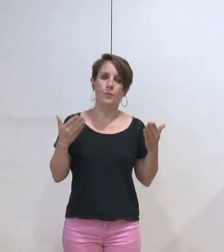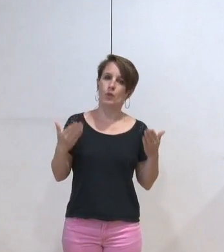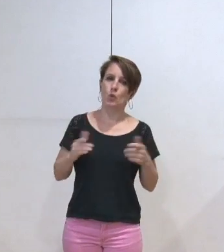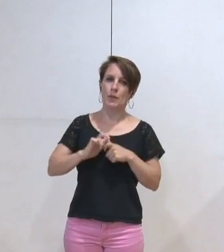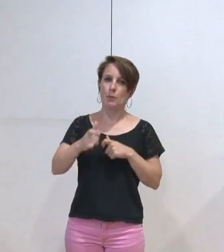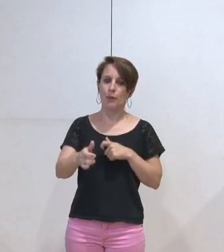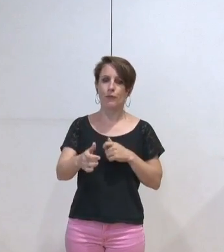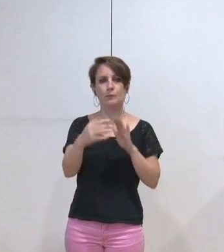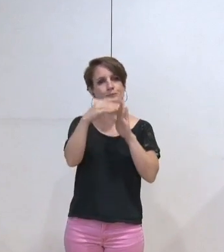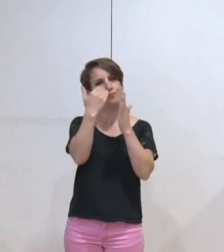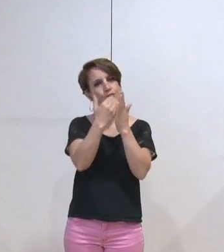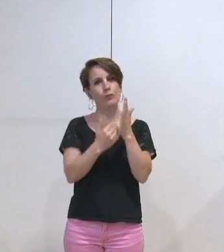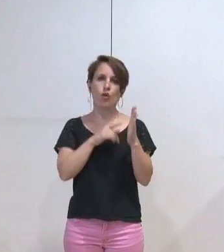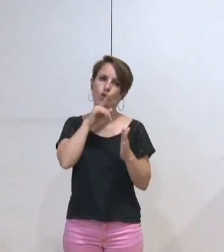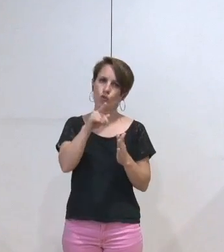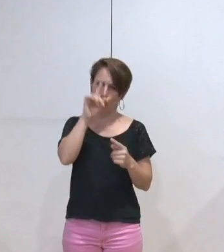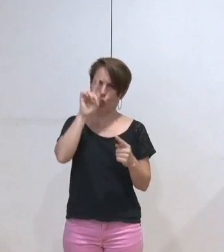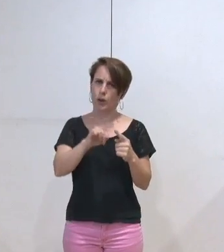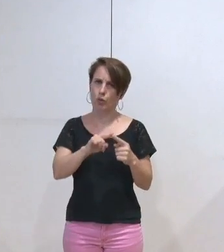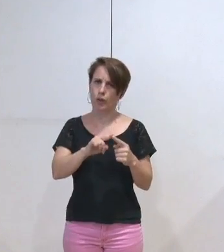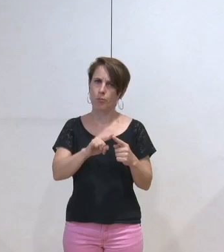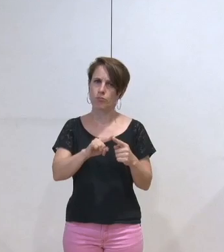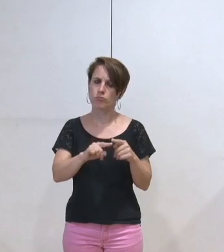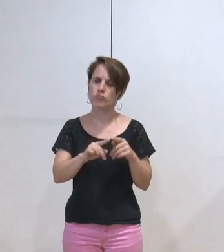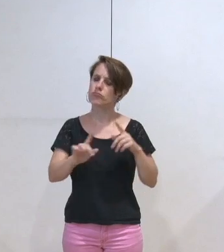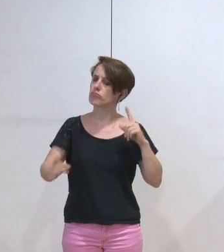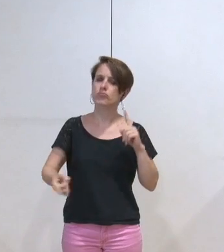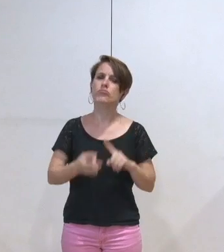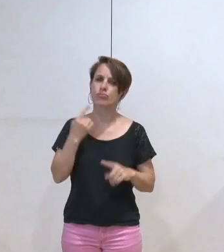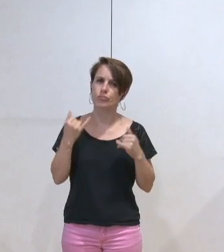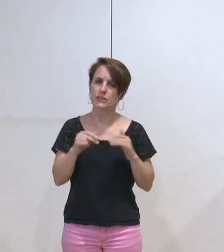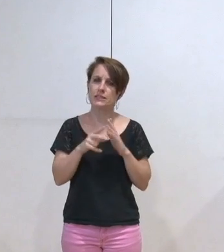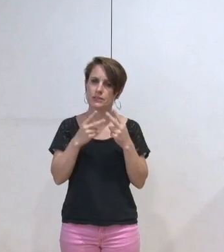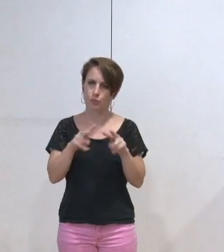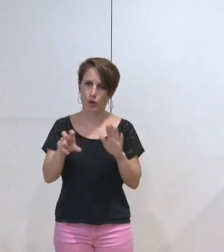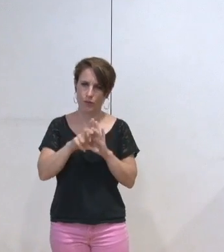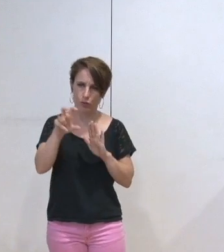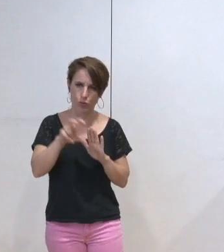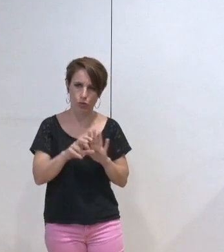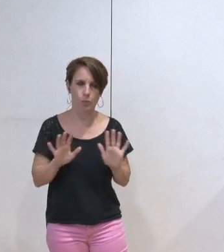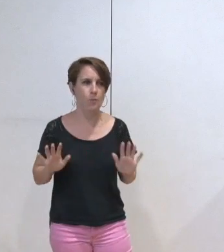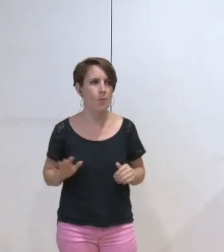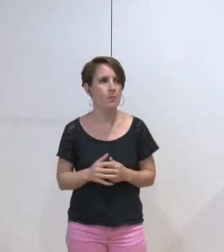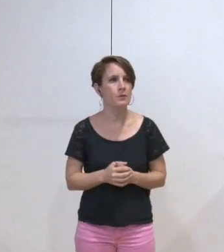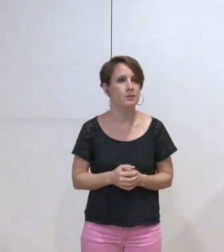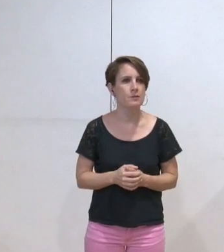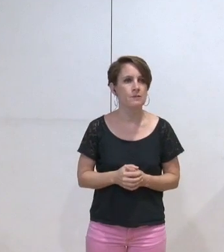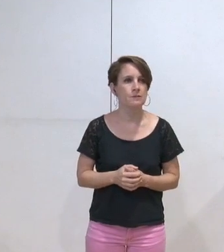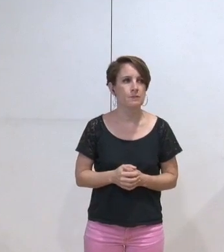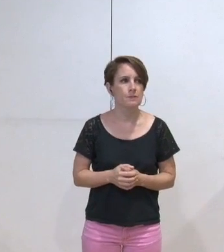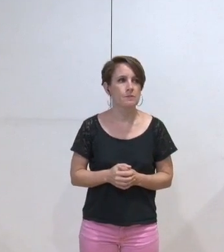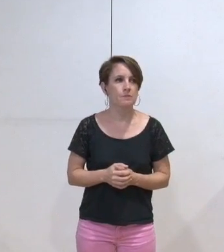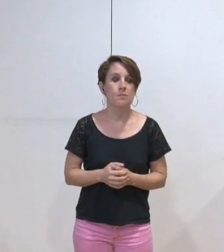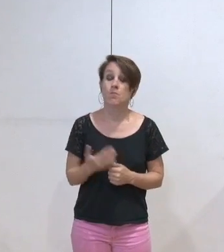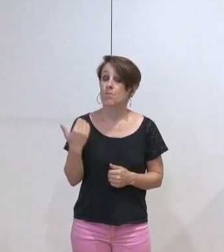fond qui est important évidemment dans une ville comme la nôtre je trouve que ce que l'ABS révèle je